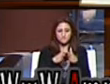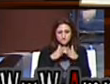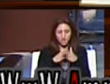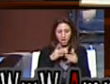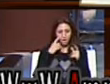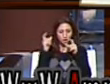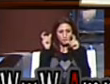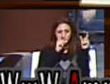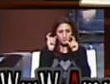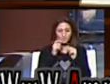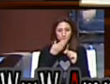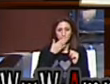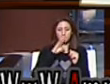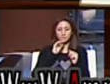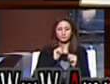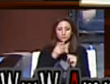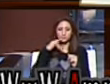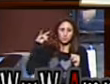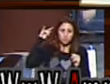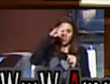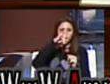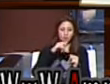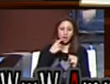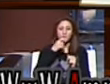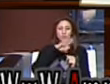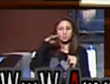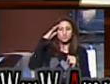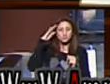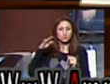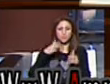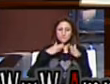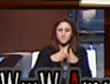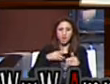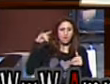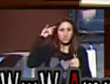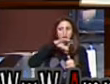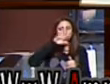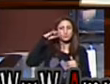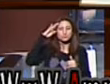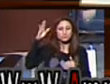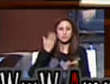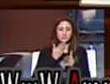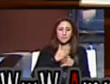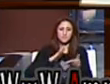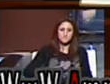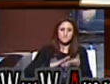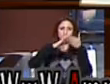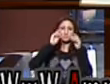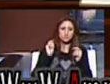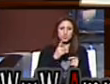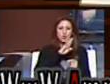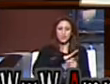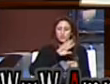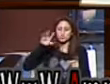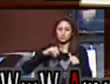الانقاذ. وبنشكر الحقيقه تعاون كل اجهزه الدوله من البحريه، الطيران، الغرفه المركزيه للقوات المسلحه،